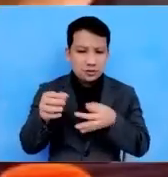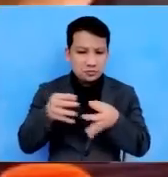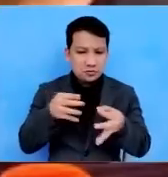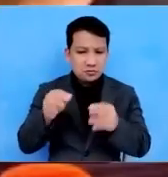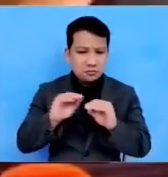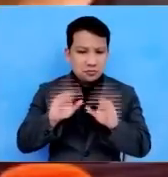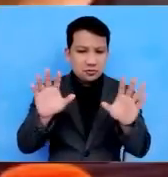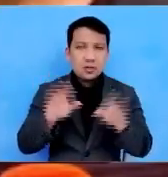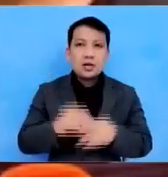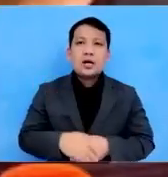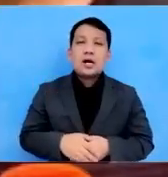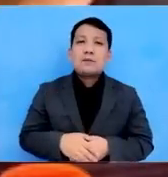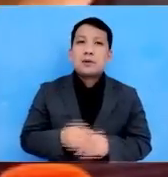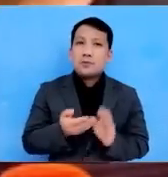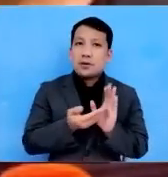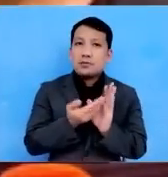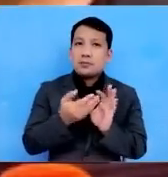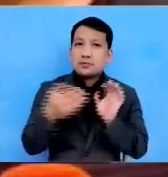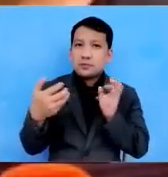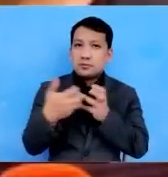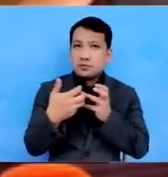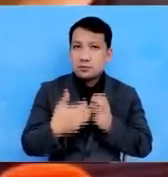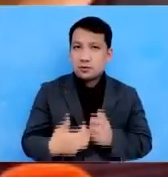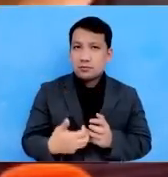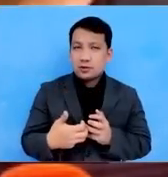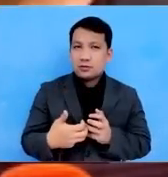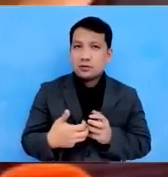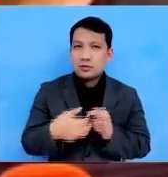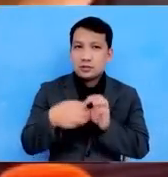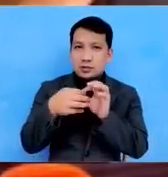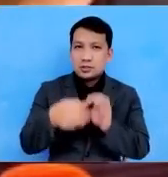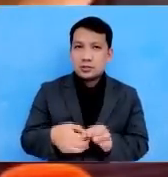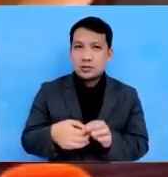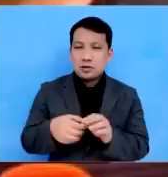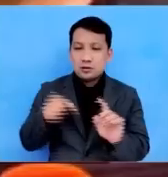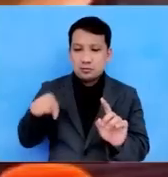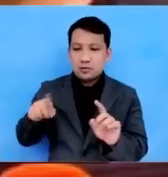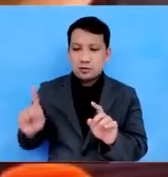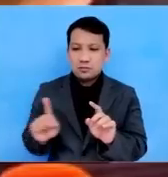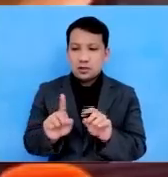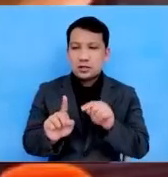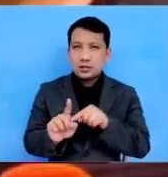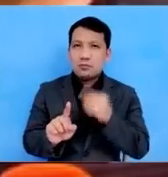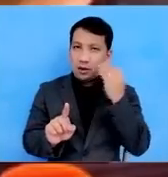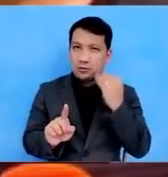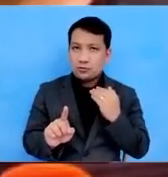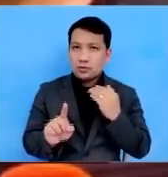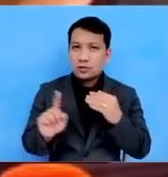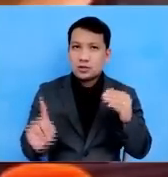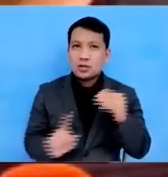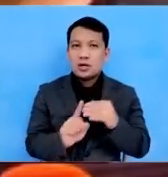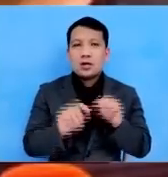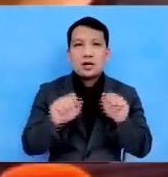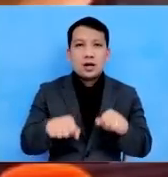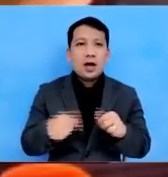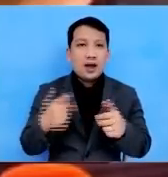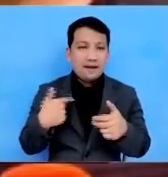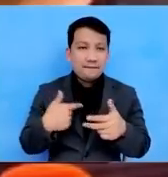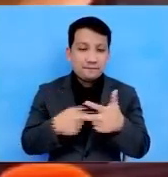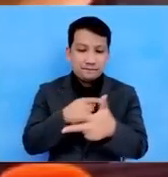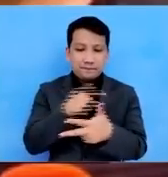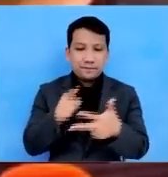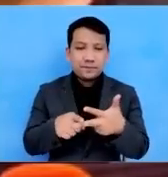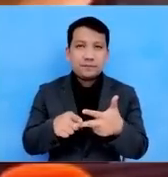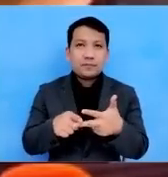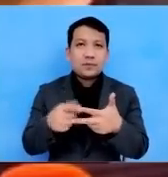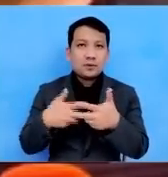na ipinagduduktong-duktong. Maring isa yan doon sa mga loose ends na yun. Alam mo naman, meron pa rin tatlo na nasa labas pa na hindi pa